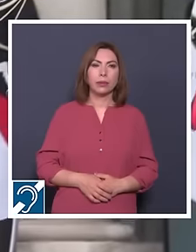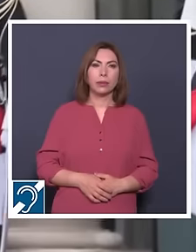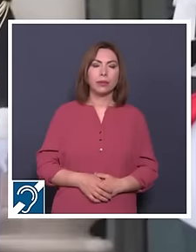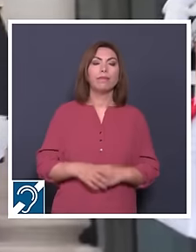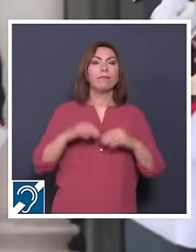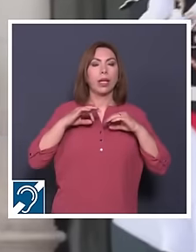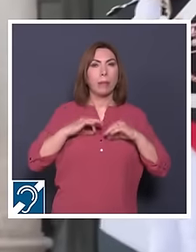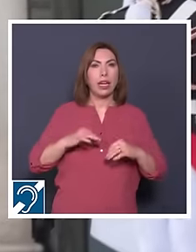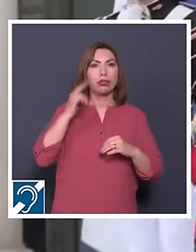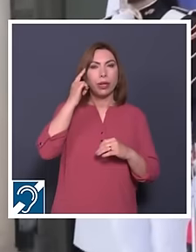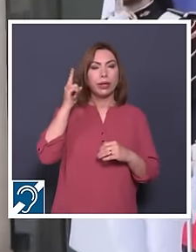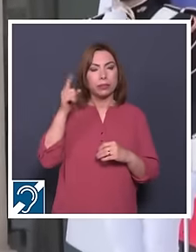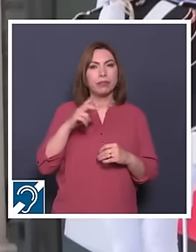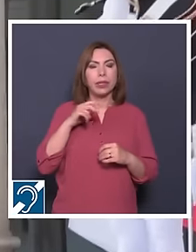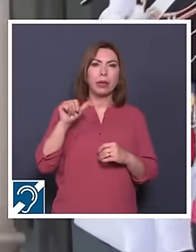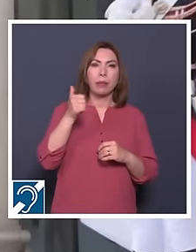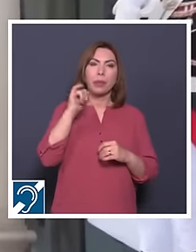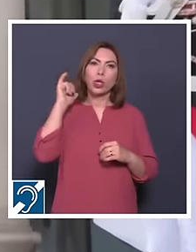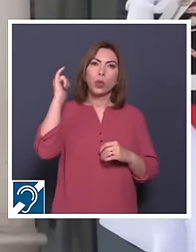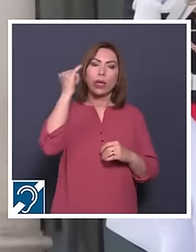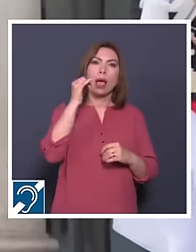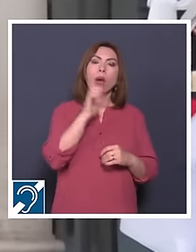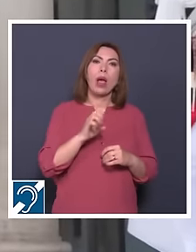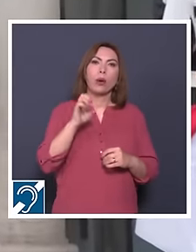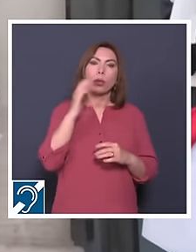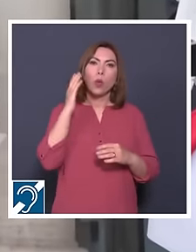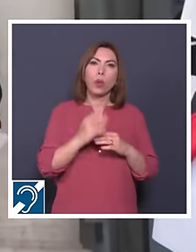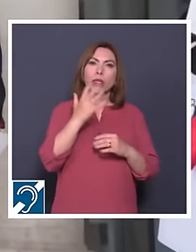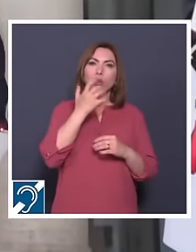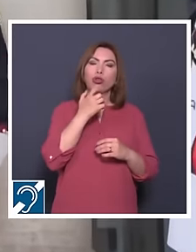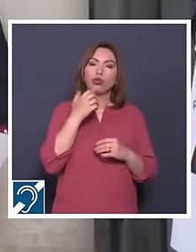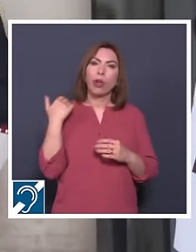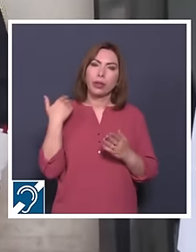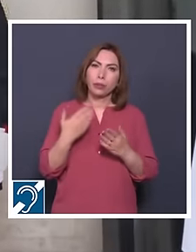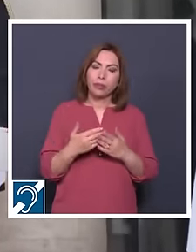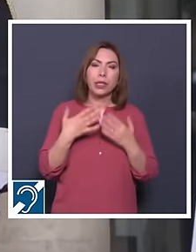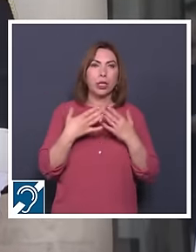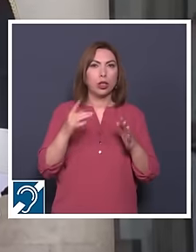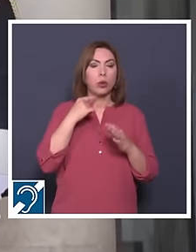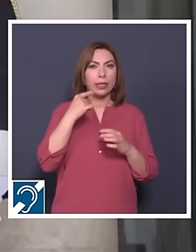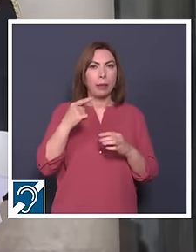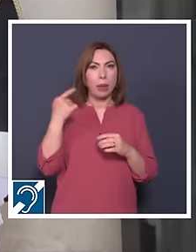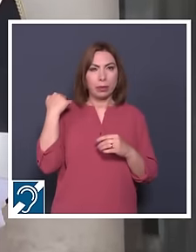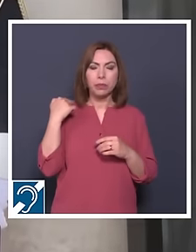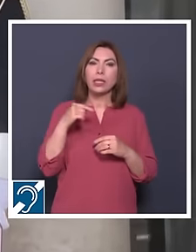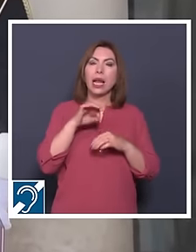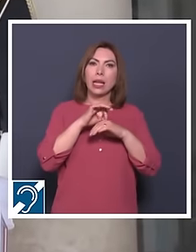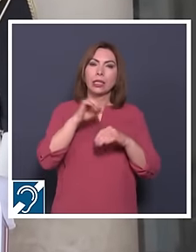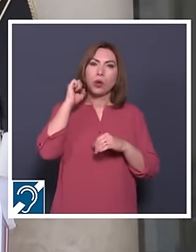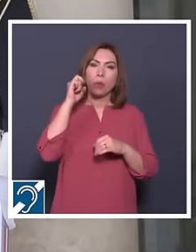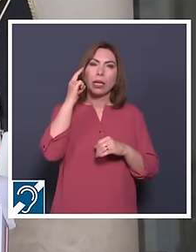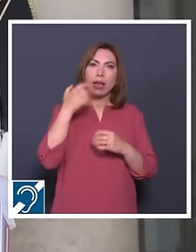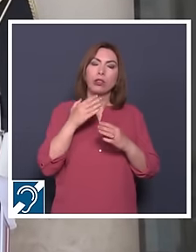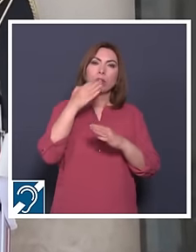Chinese. Președintele Chinei se află în primul său turneu european din ultimii 5 ani. La începutul săptămânii, liderul comunist chinez a